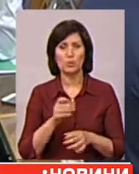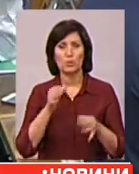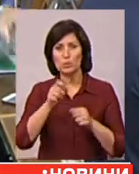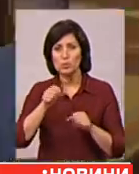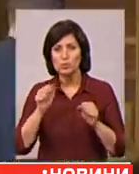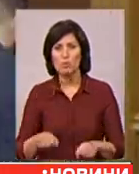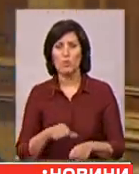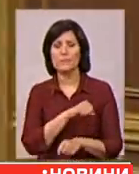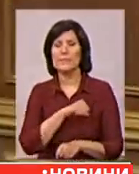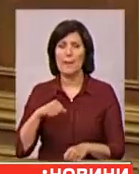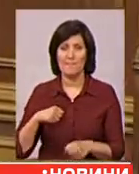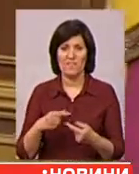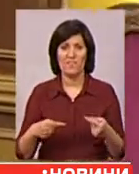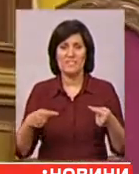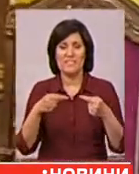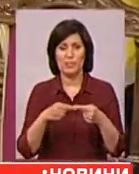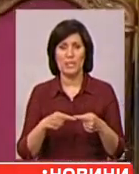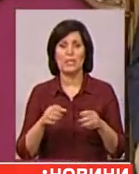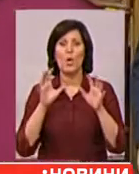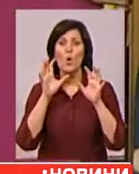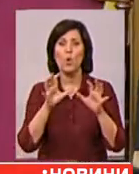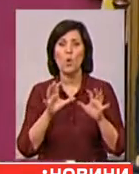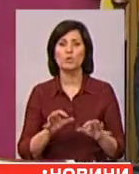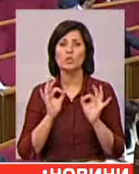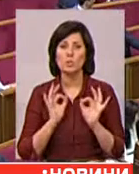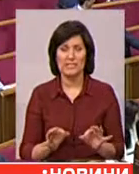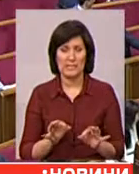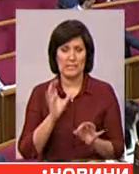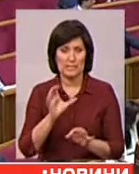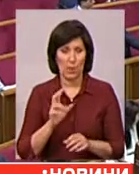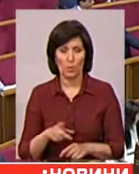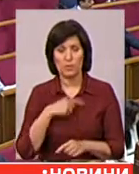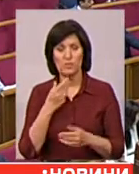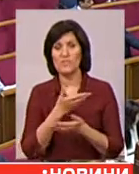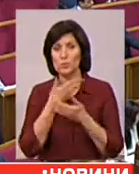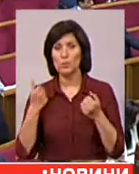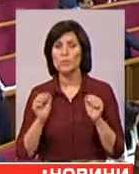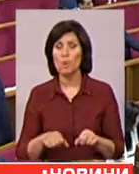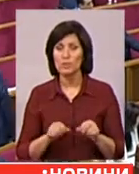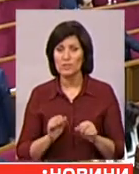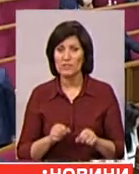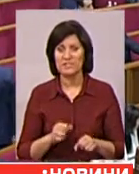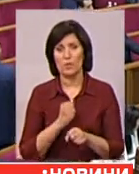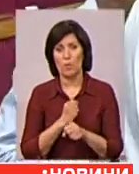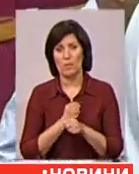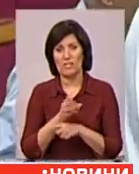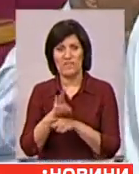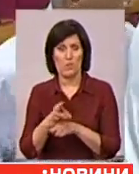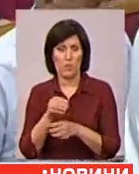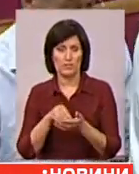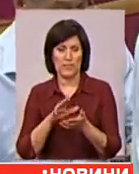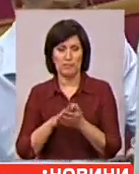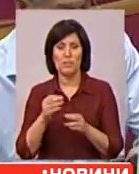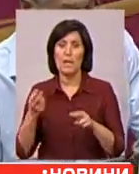судді зможуть самі визначати конституційність законів. Серед недоліків називають і відсутність можливості робити відеозапис у